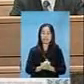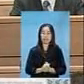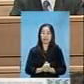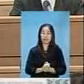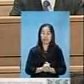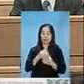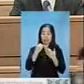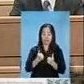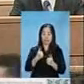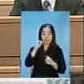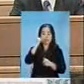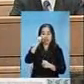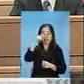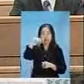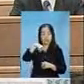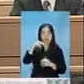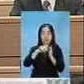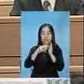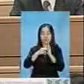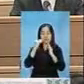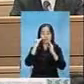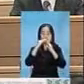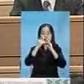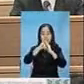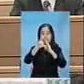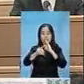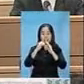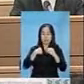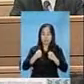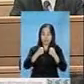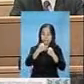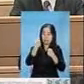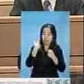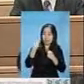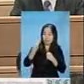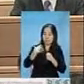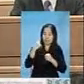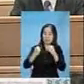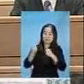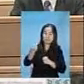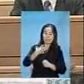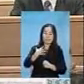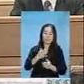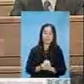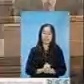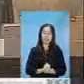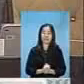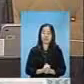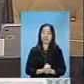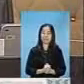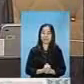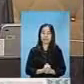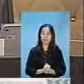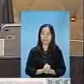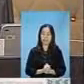ครับถึงขั้นที่จตุพรไม่ลงจากบ้าน3วัน3คืนคนขับรถบอกผมอย่างนี้ครับ เอาละครับเอา